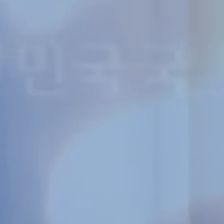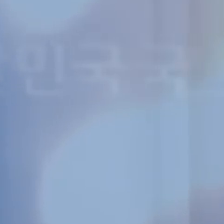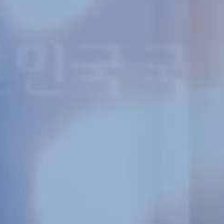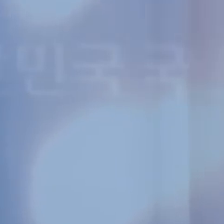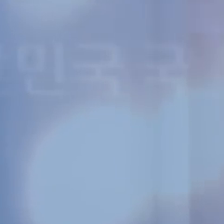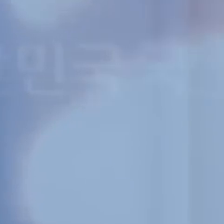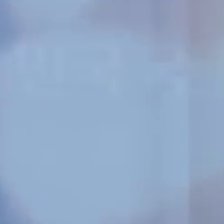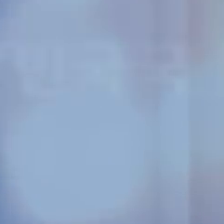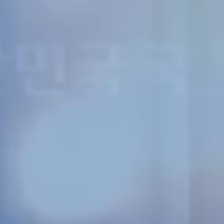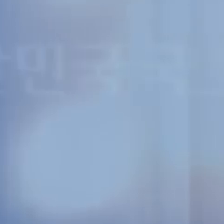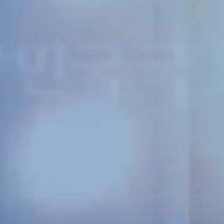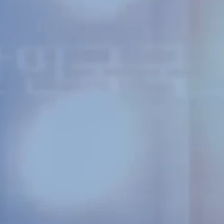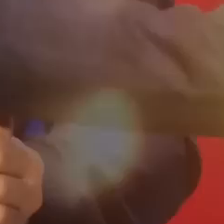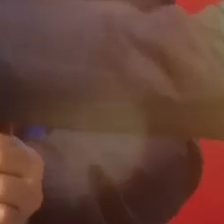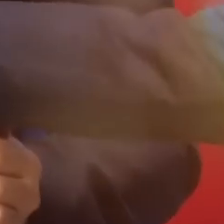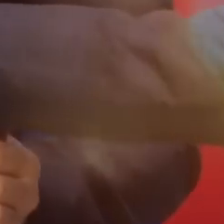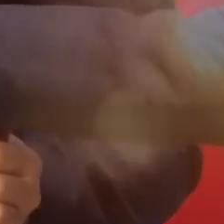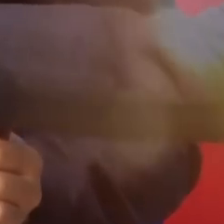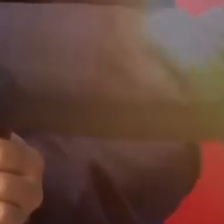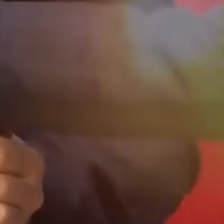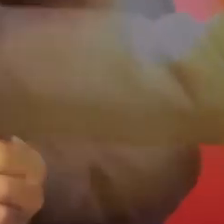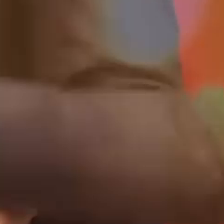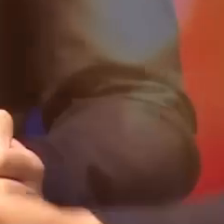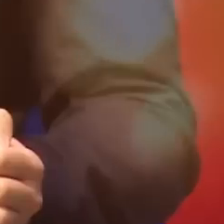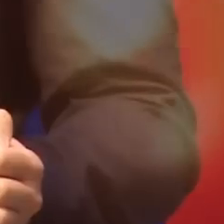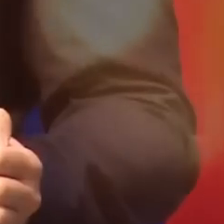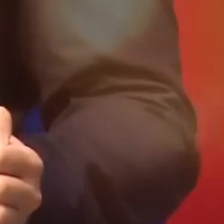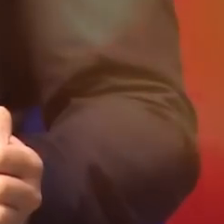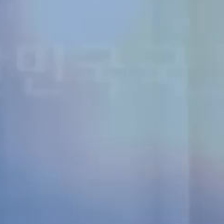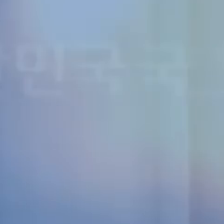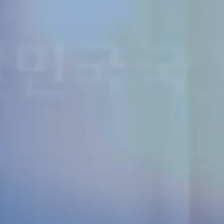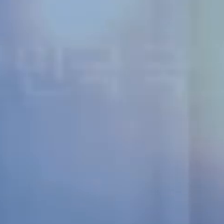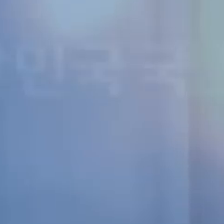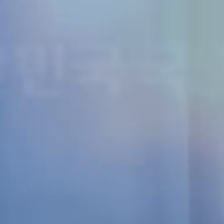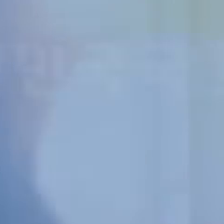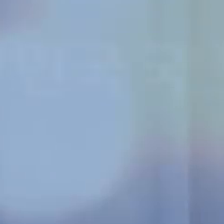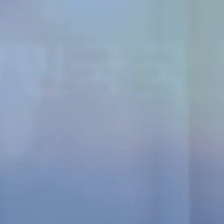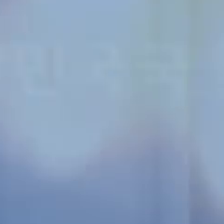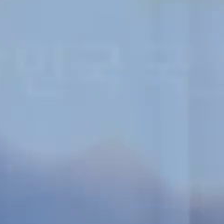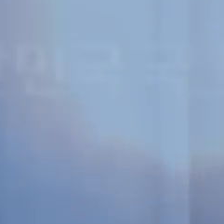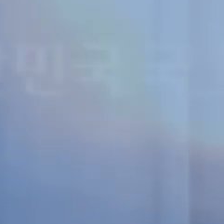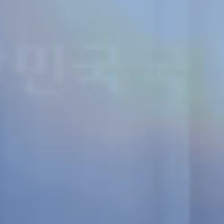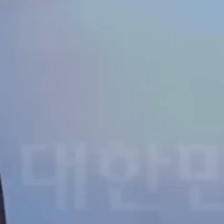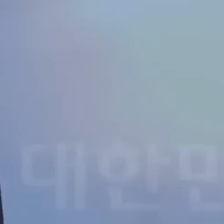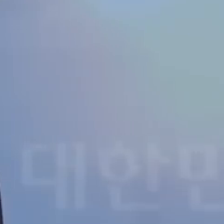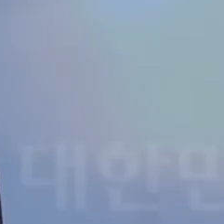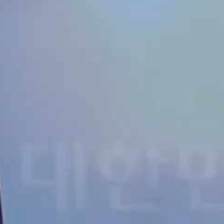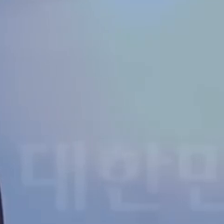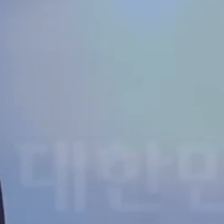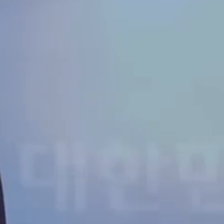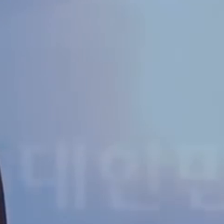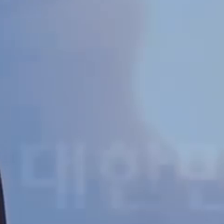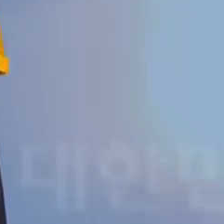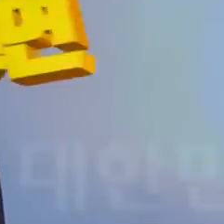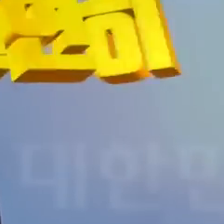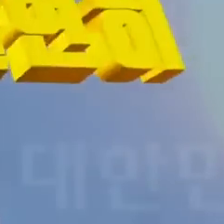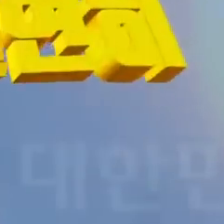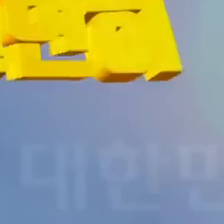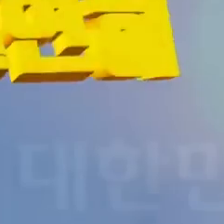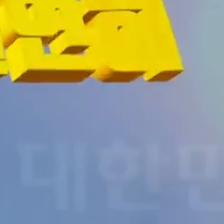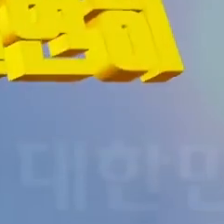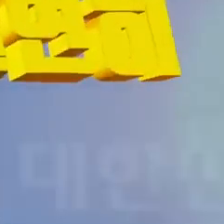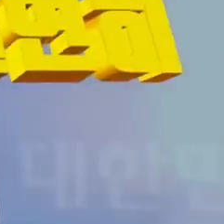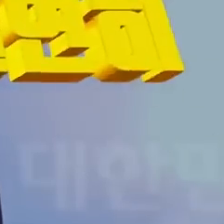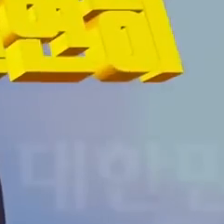하나씩 하나씩 전부 꺼내서 이렇게 돈 뭉치로 검찰이 만든 것입니다. 민주당 똘똘